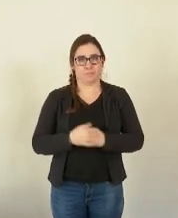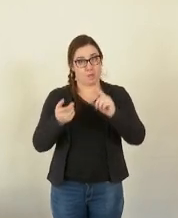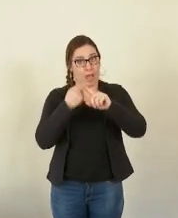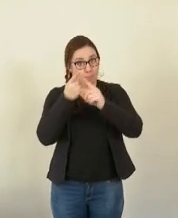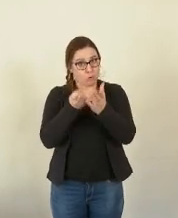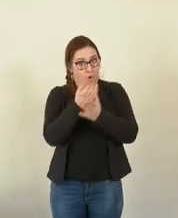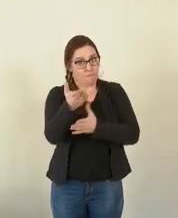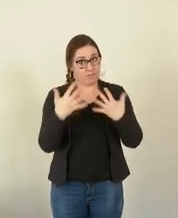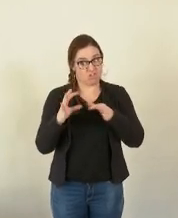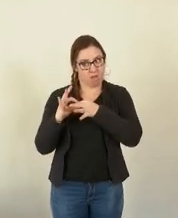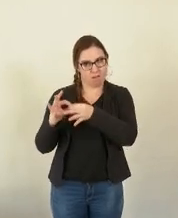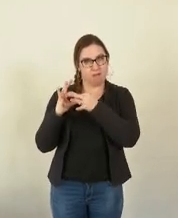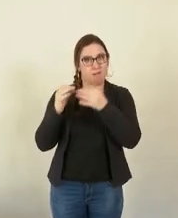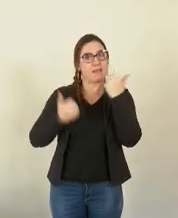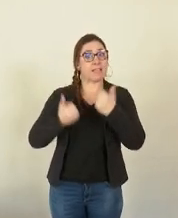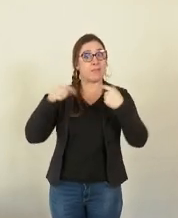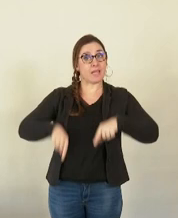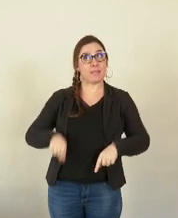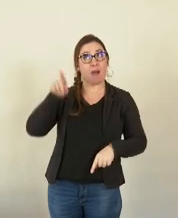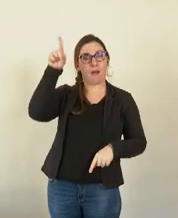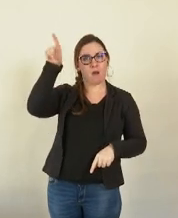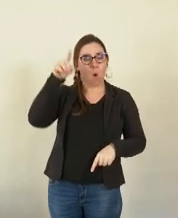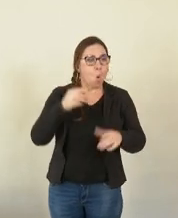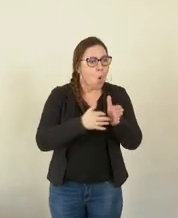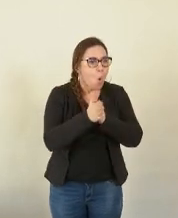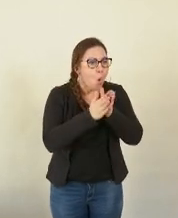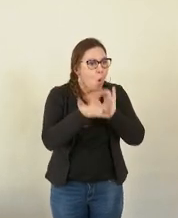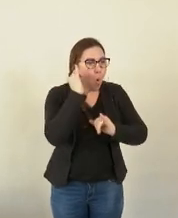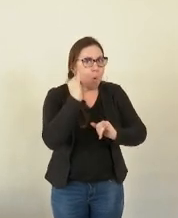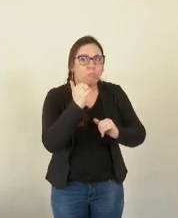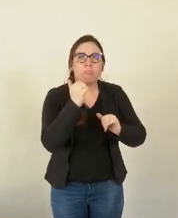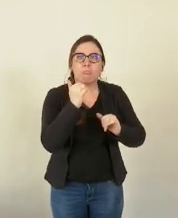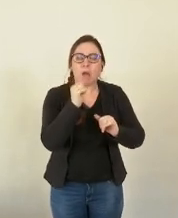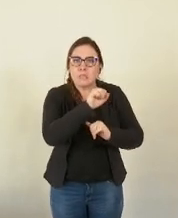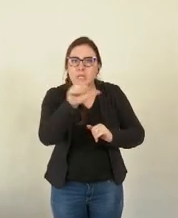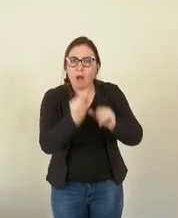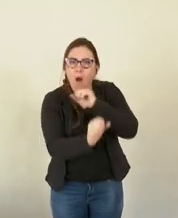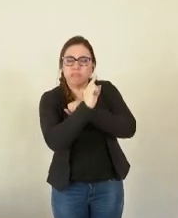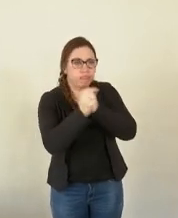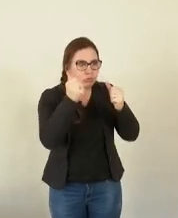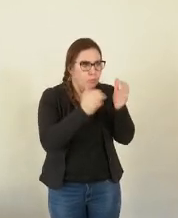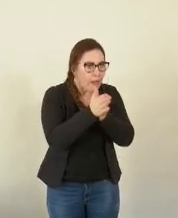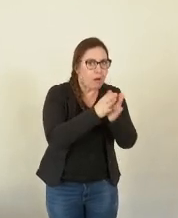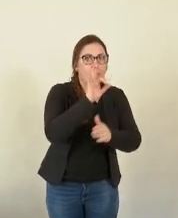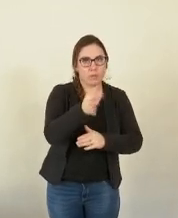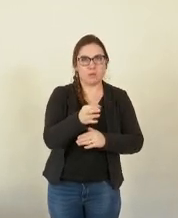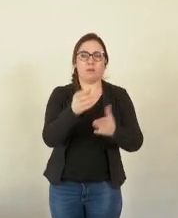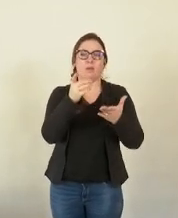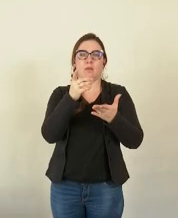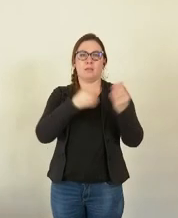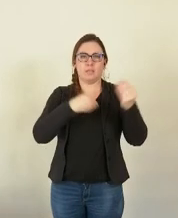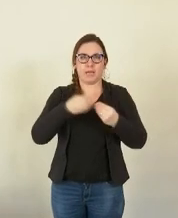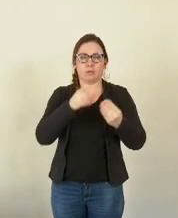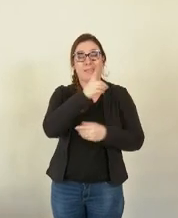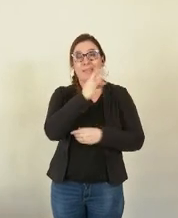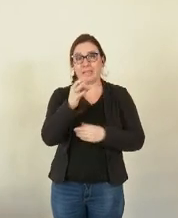lien avec les services de l'État qui manifestent un intérêt certain pour ce type d'innovation sociale au premier desquels la direction départementale des territoires